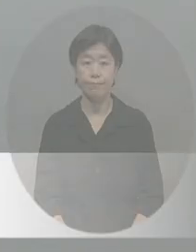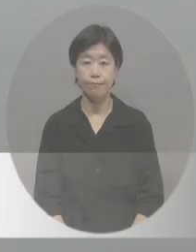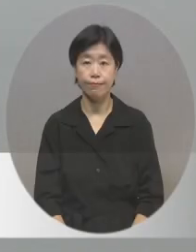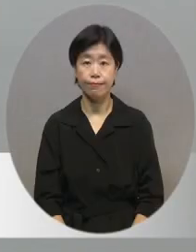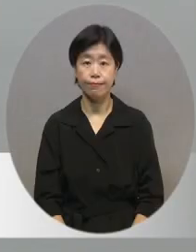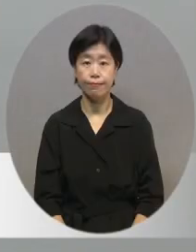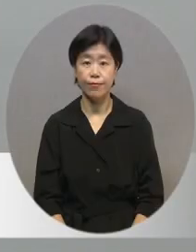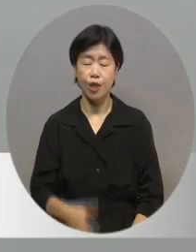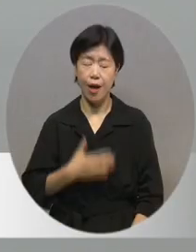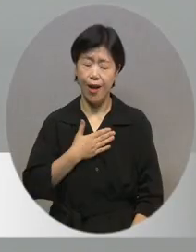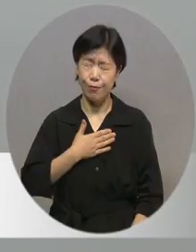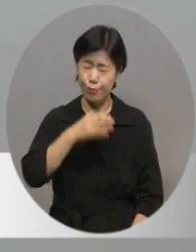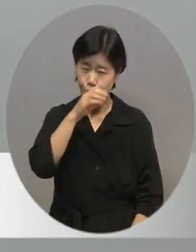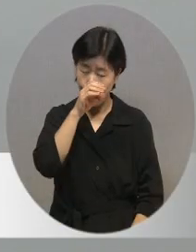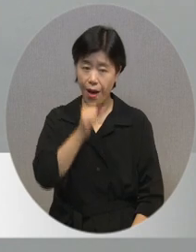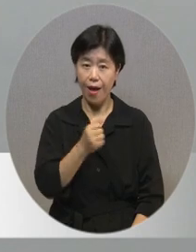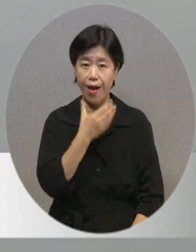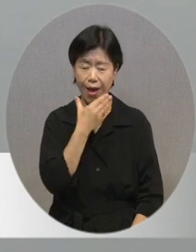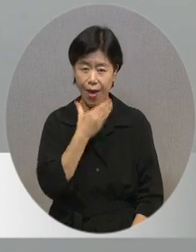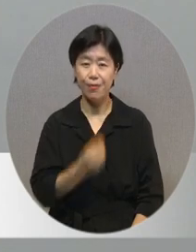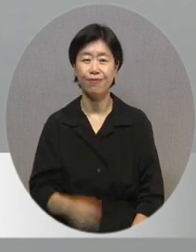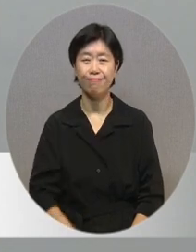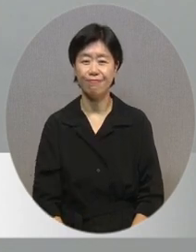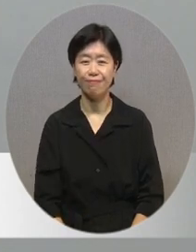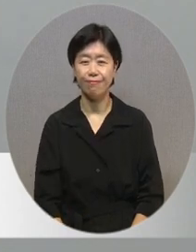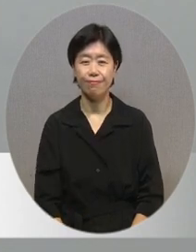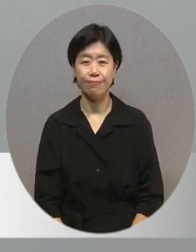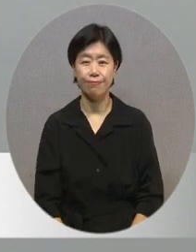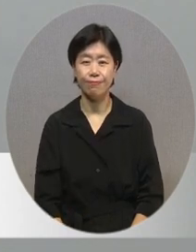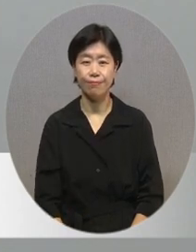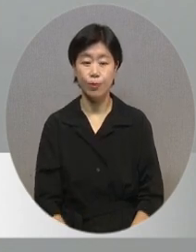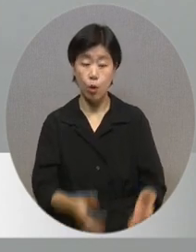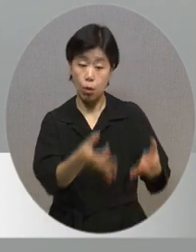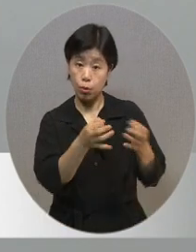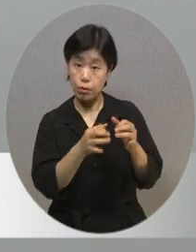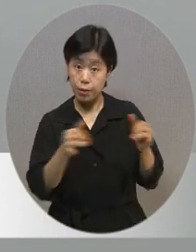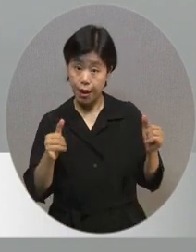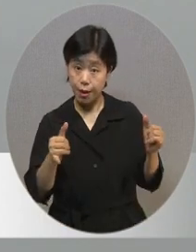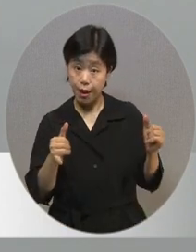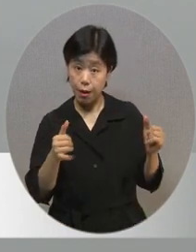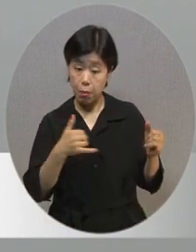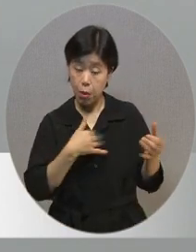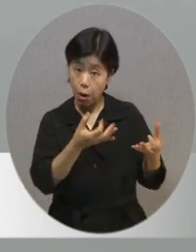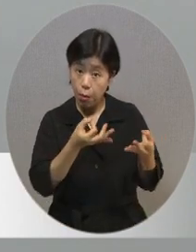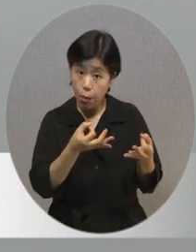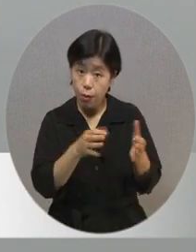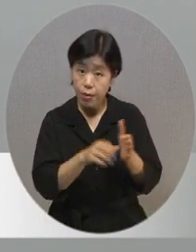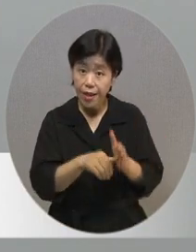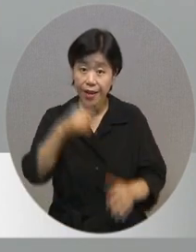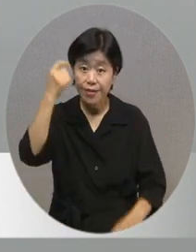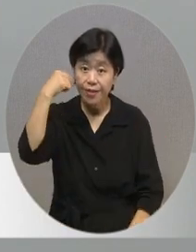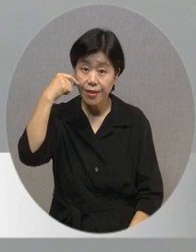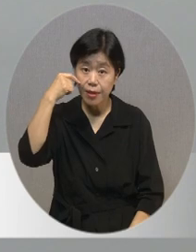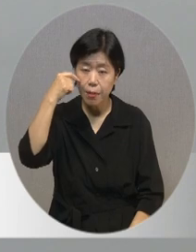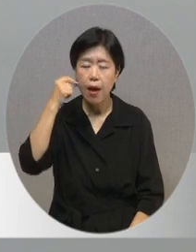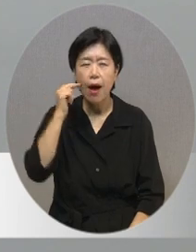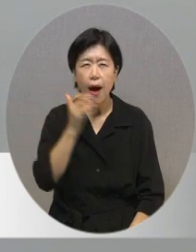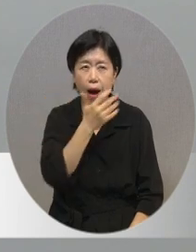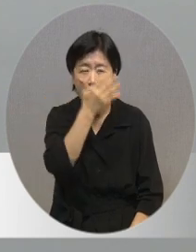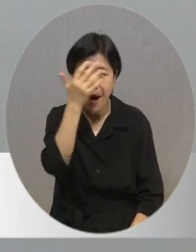기분이 너무 행복해요. 관객들이 저를